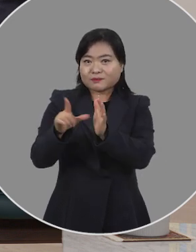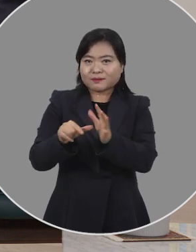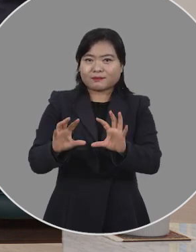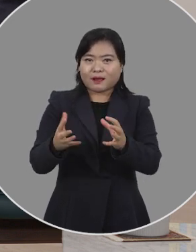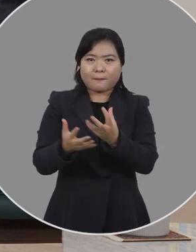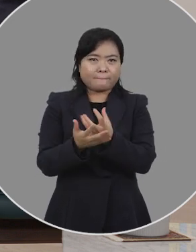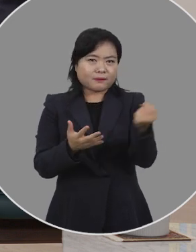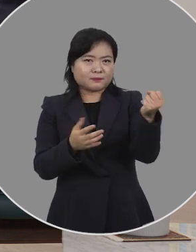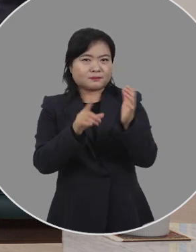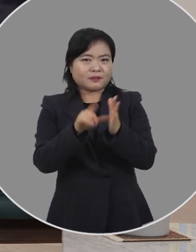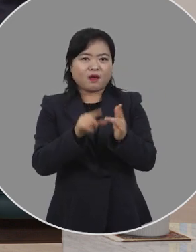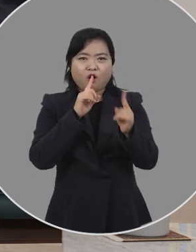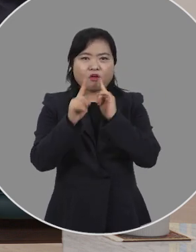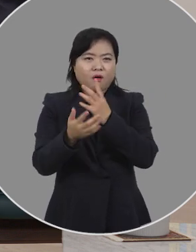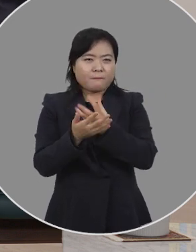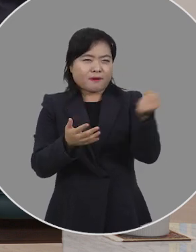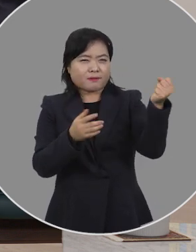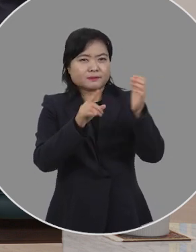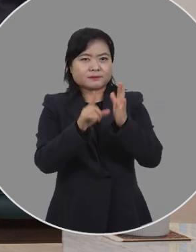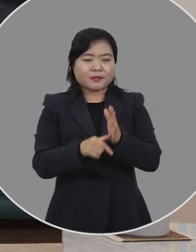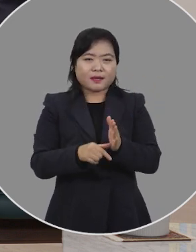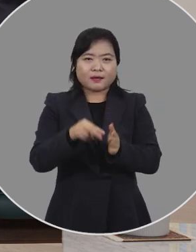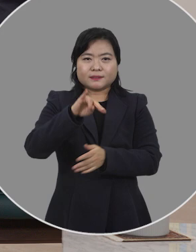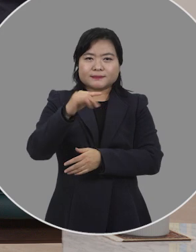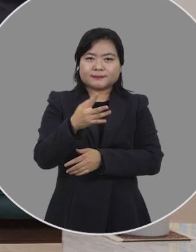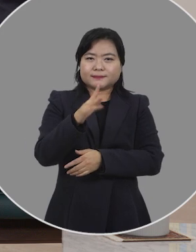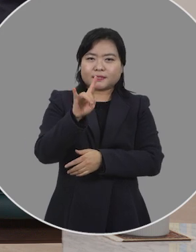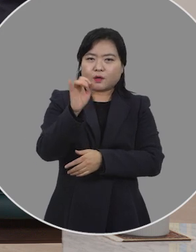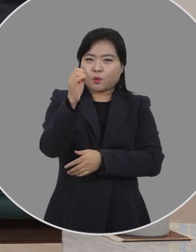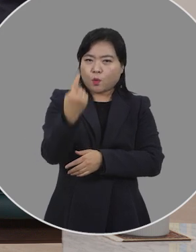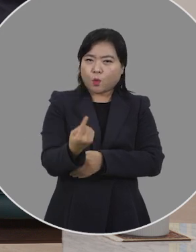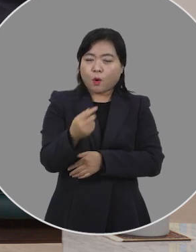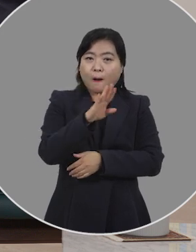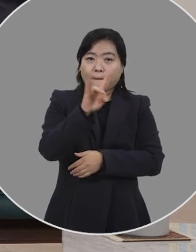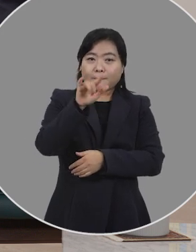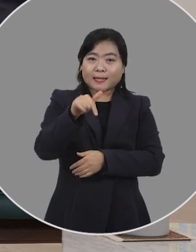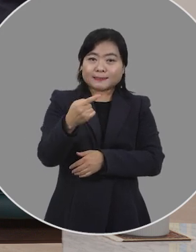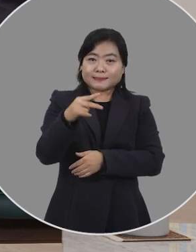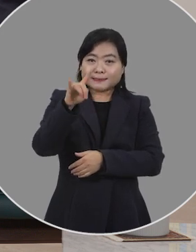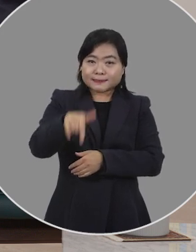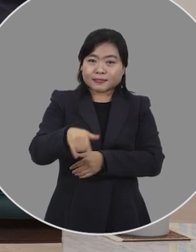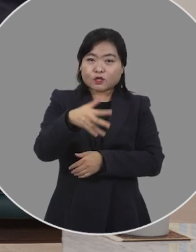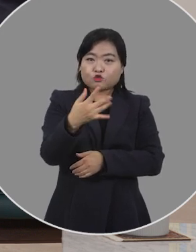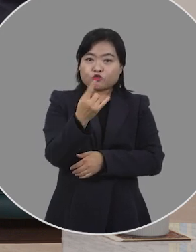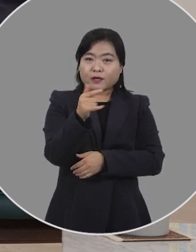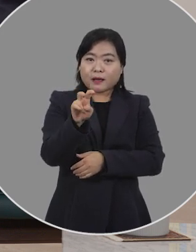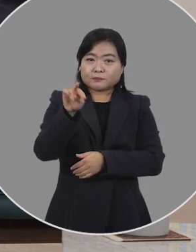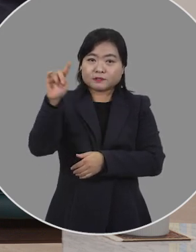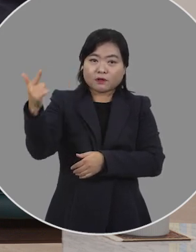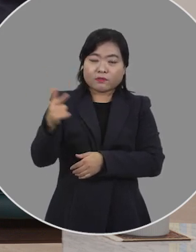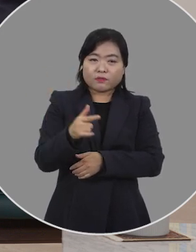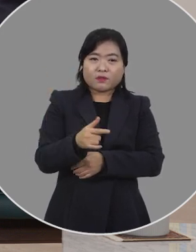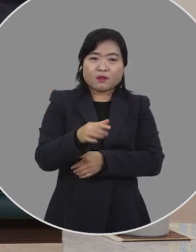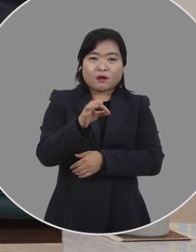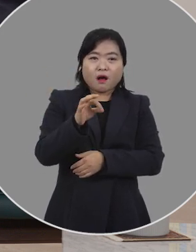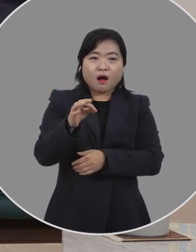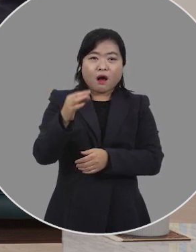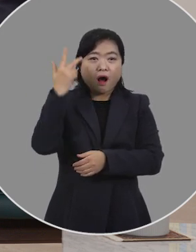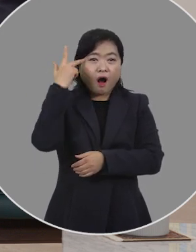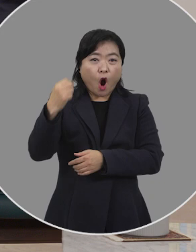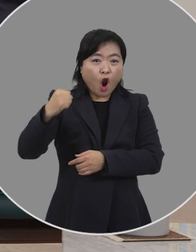뺏겼을 때 언어 뺏겼을 때 단재 신채호, 박은식, 그 다음 최남선, 얼,